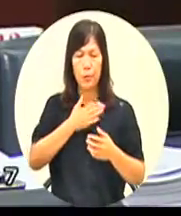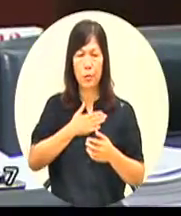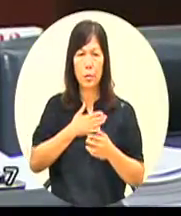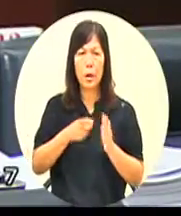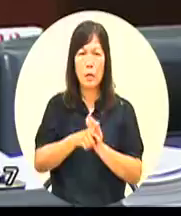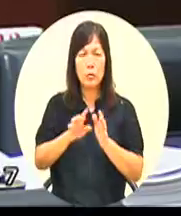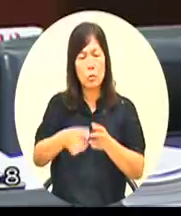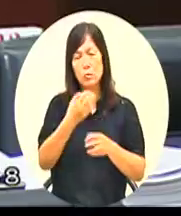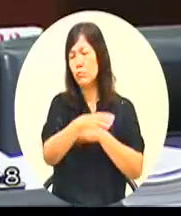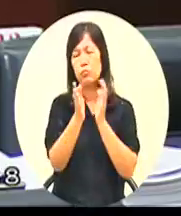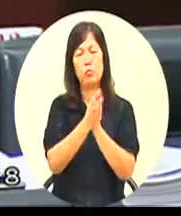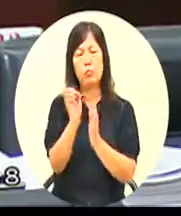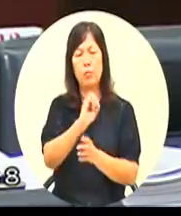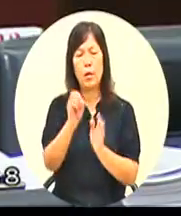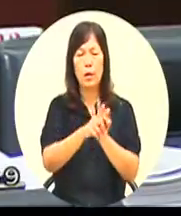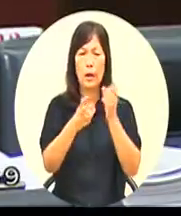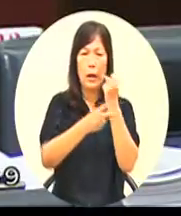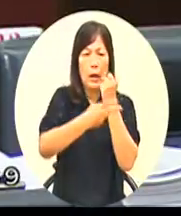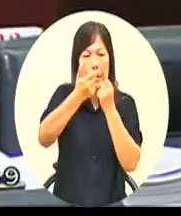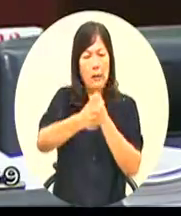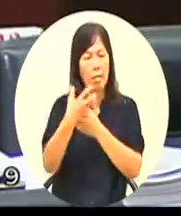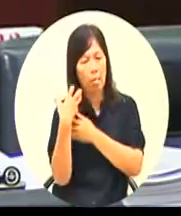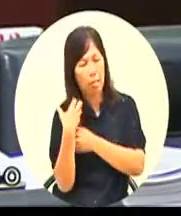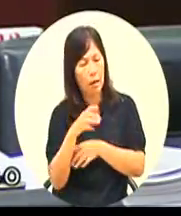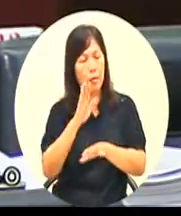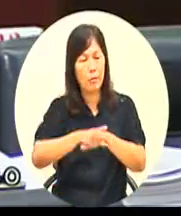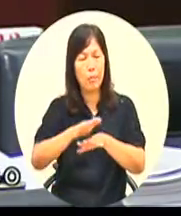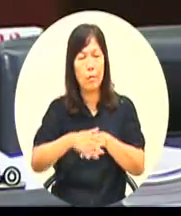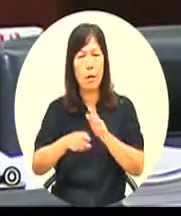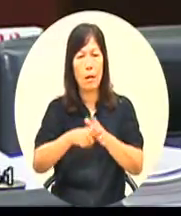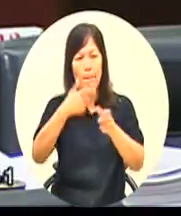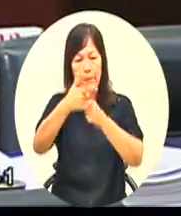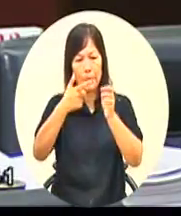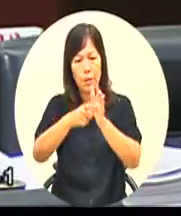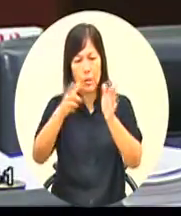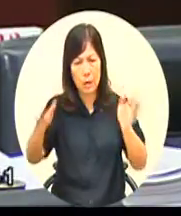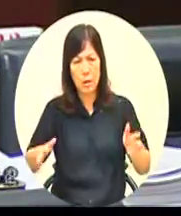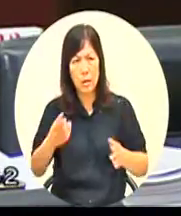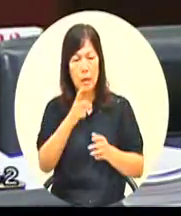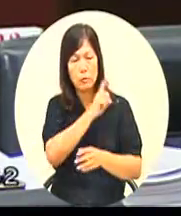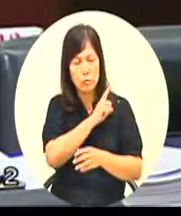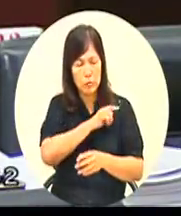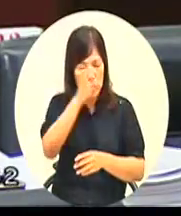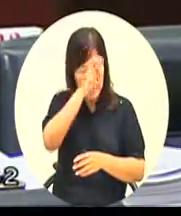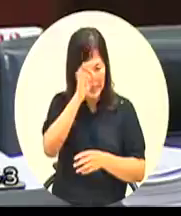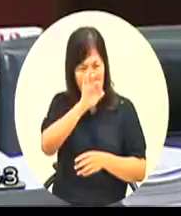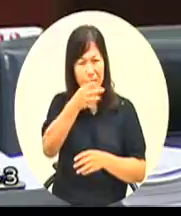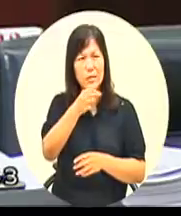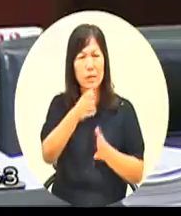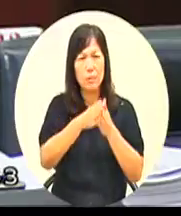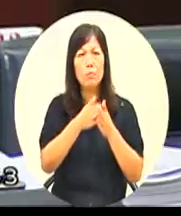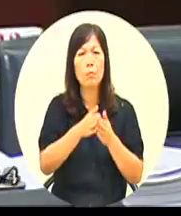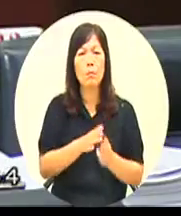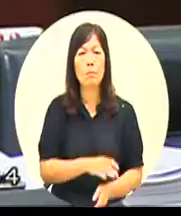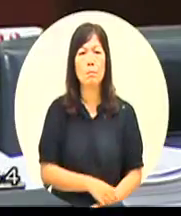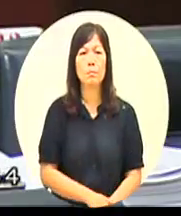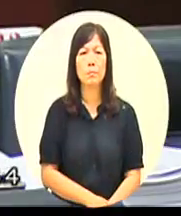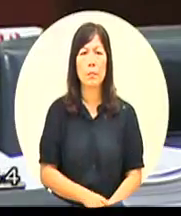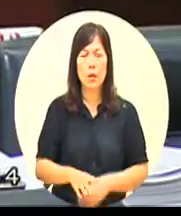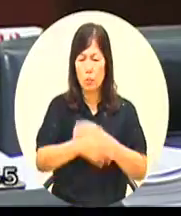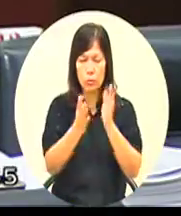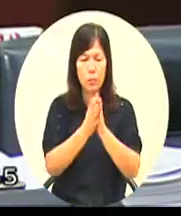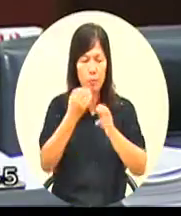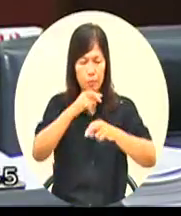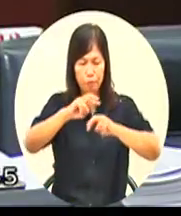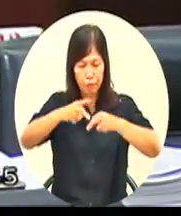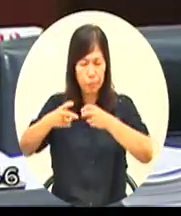里长他已经没办法再负荷这样长期，六年以来他都要自己去招总价的经费。所有的维护管理，